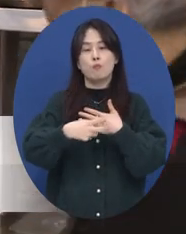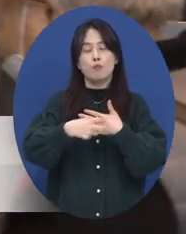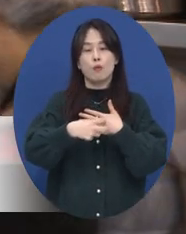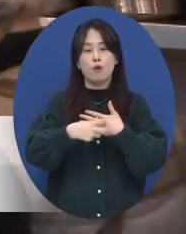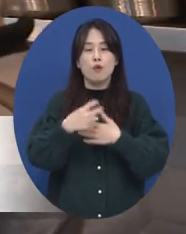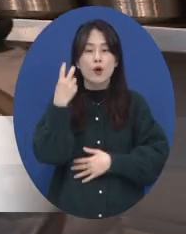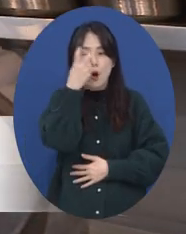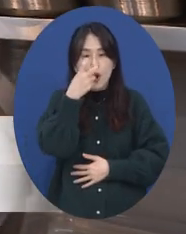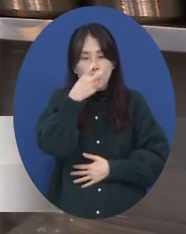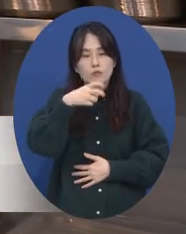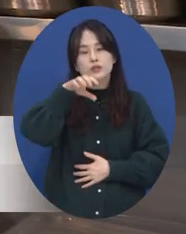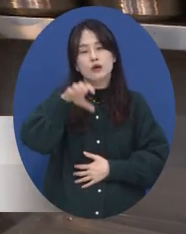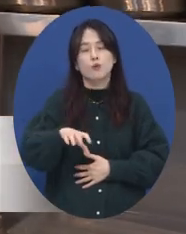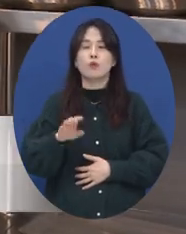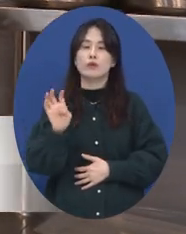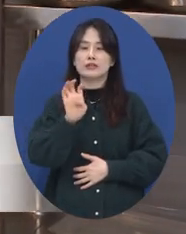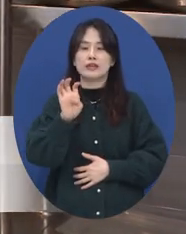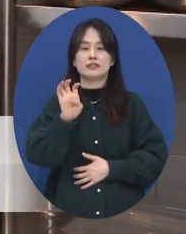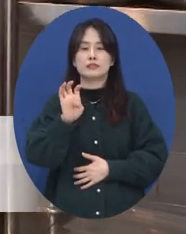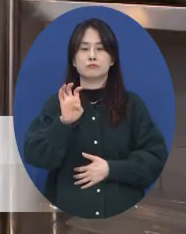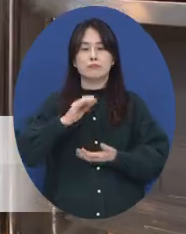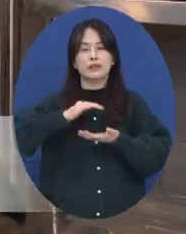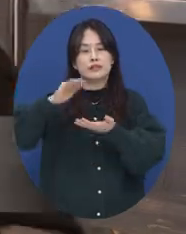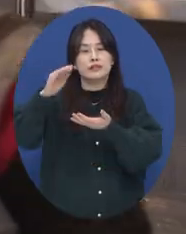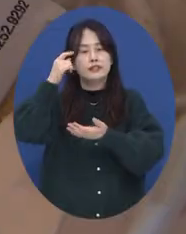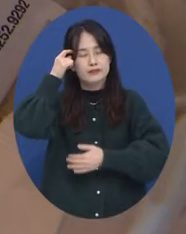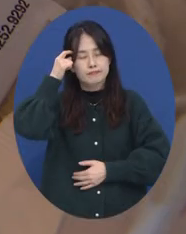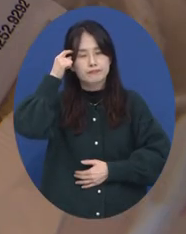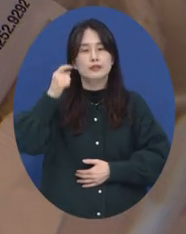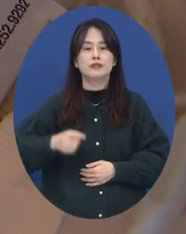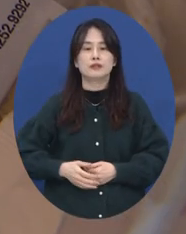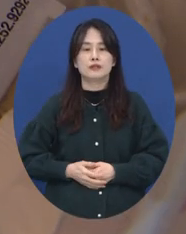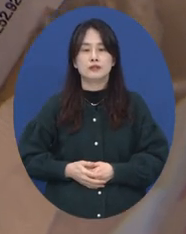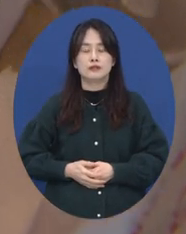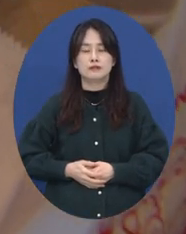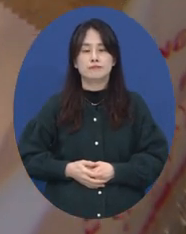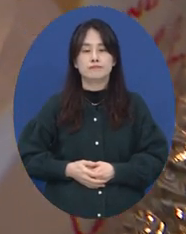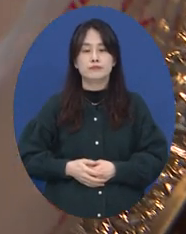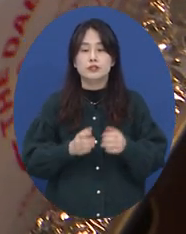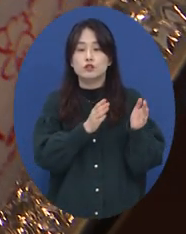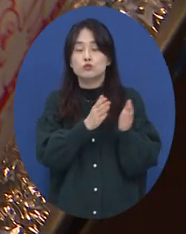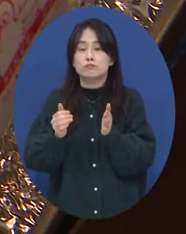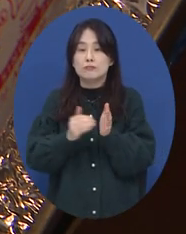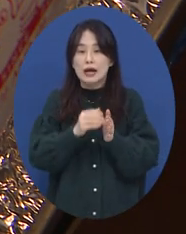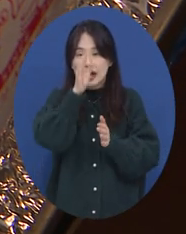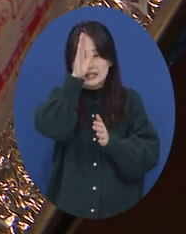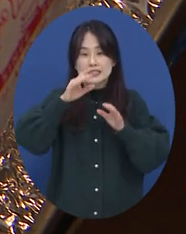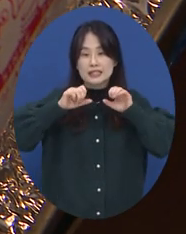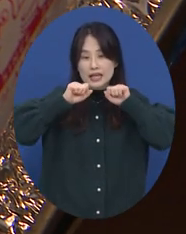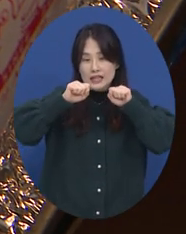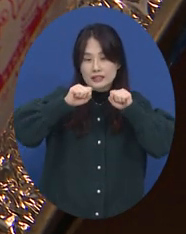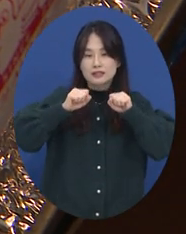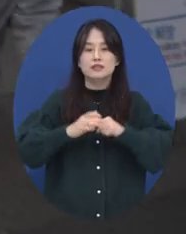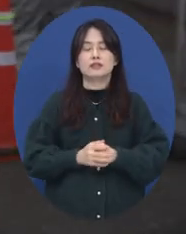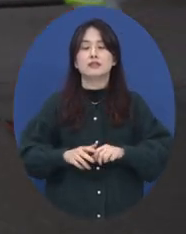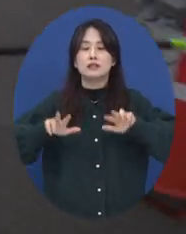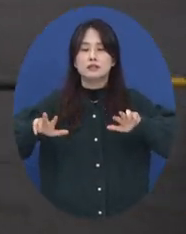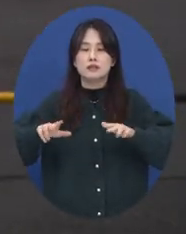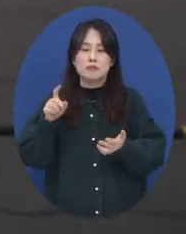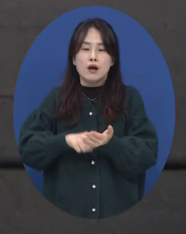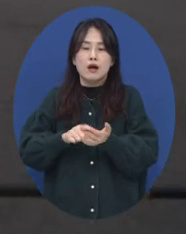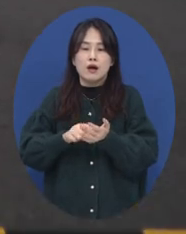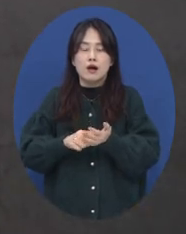드라이브 스루 쪽에 한 40인분 정도 그 정도. 이렇게 준비된 치킨은 코로나19로 비상근무